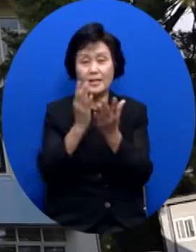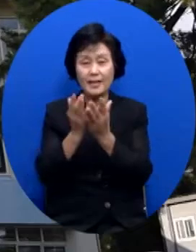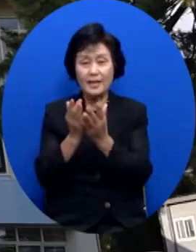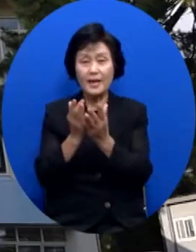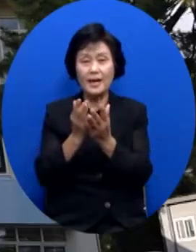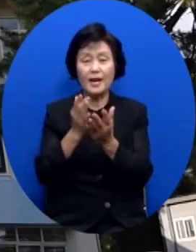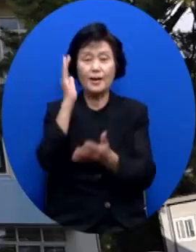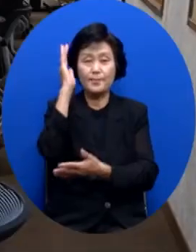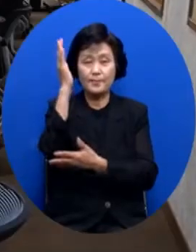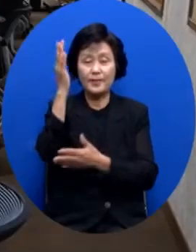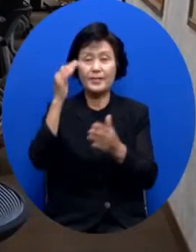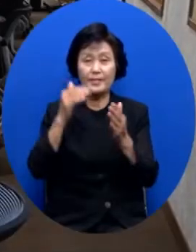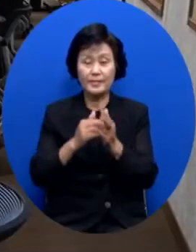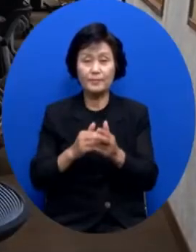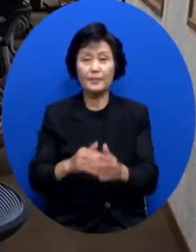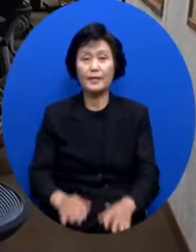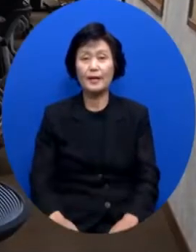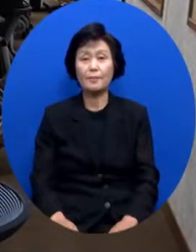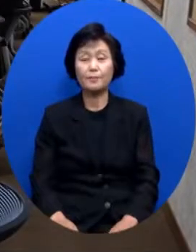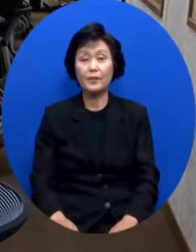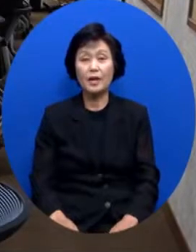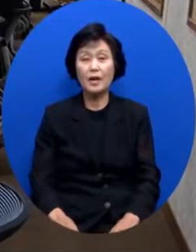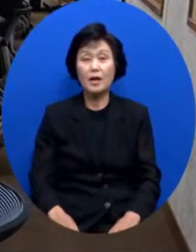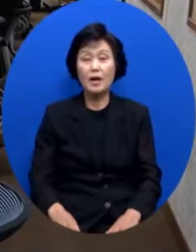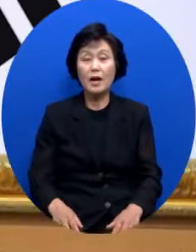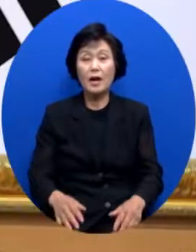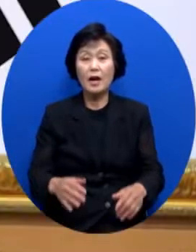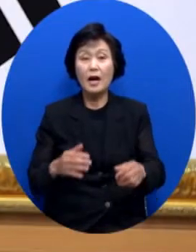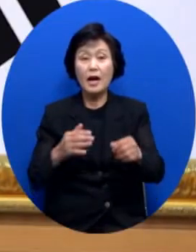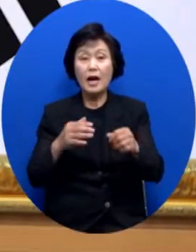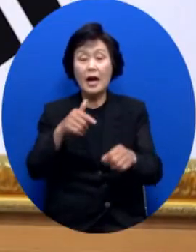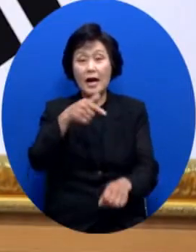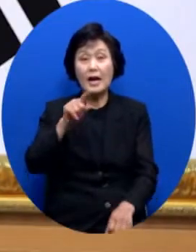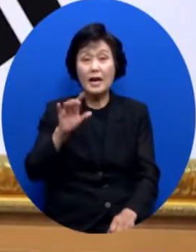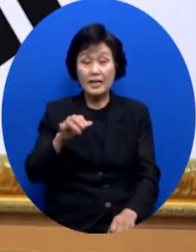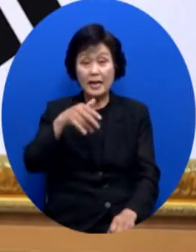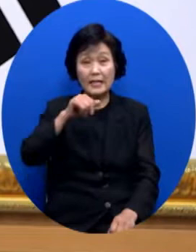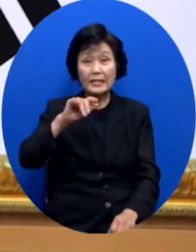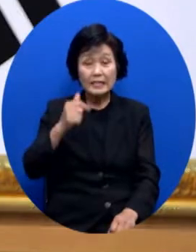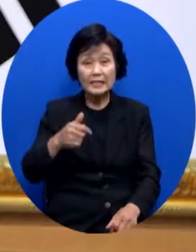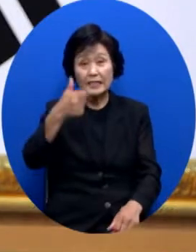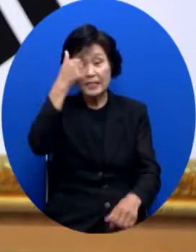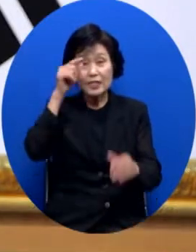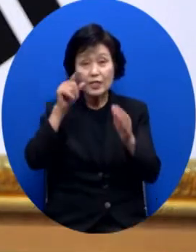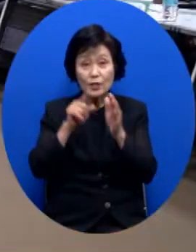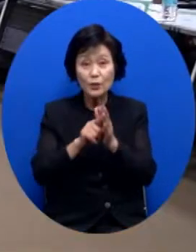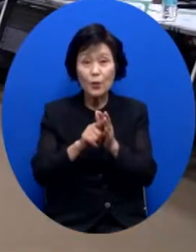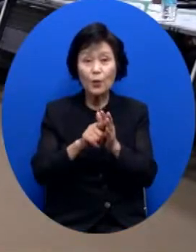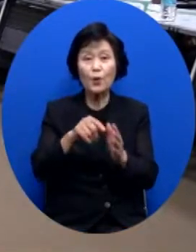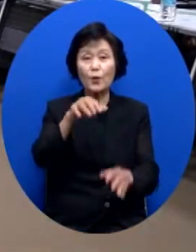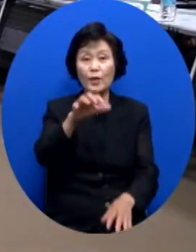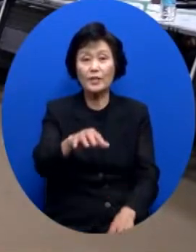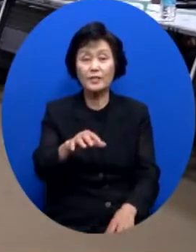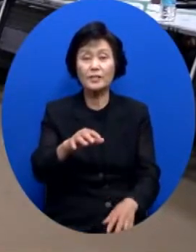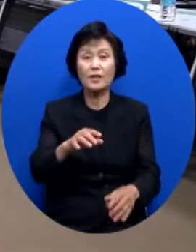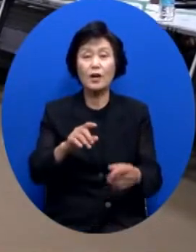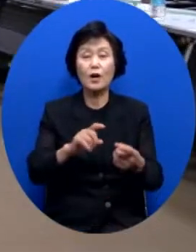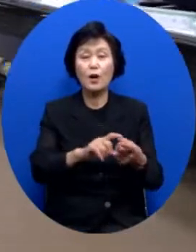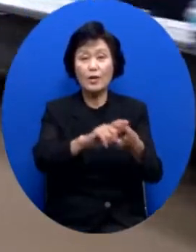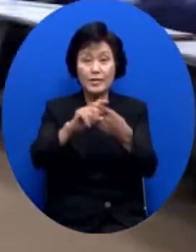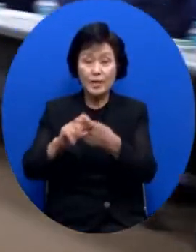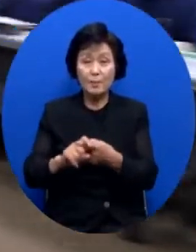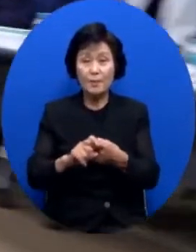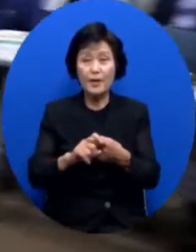전남 강진 지역 82개 교회로 구성된 강진군 기독교 연합회 가 국민을 위한 기도회와 간담회를 진행했습니다